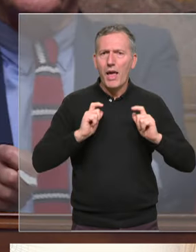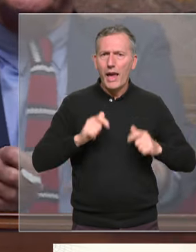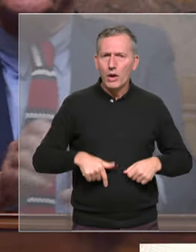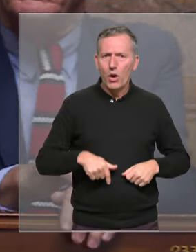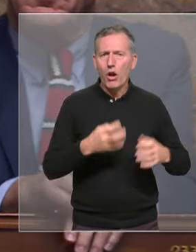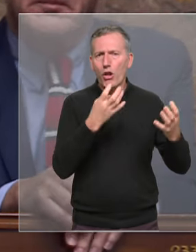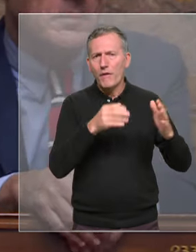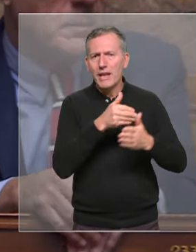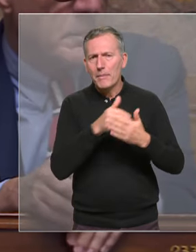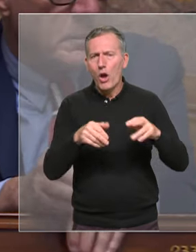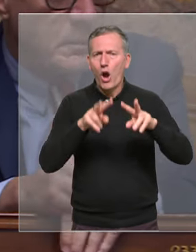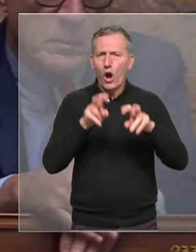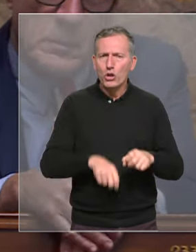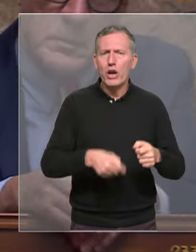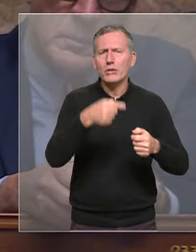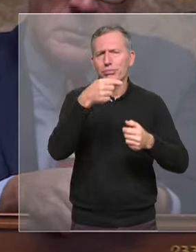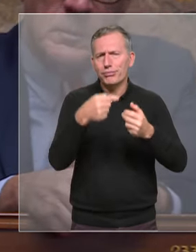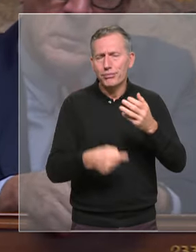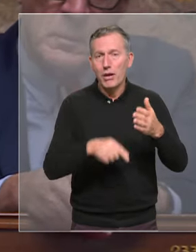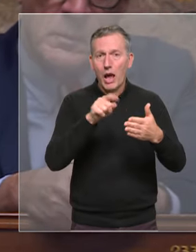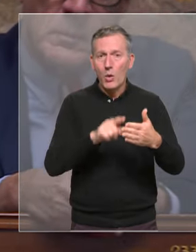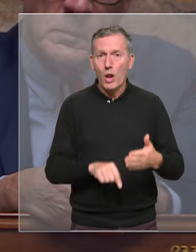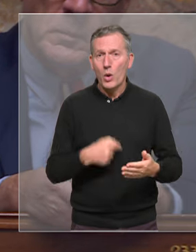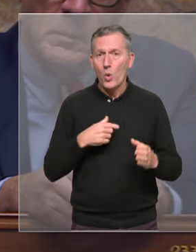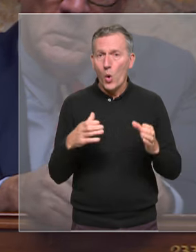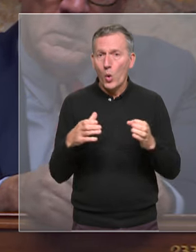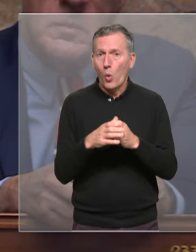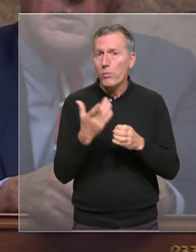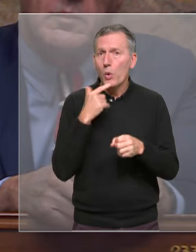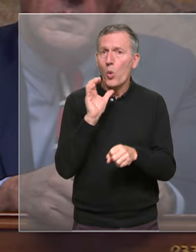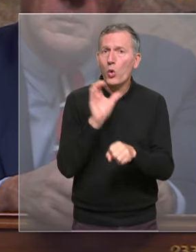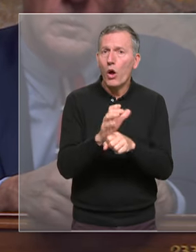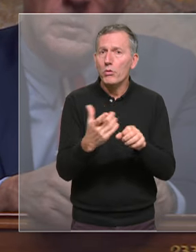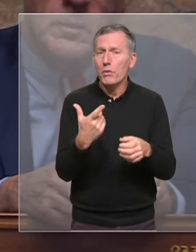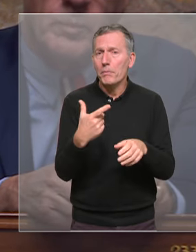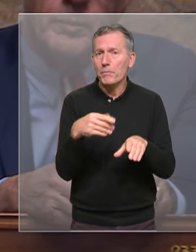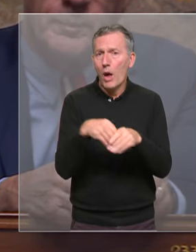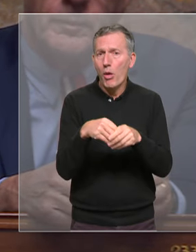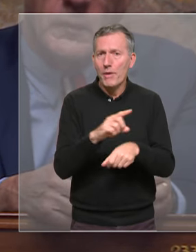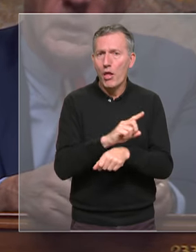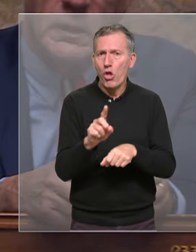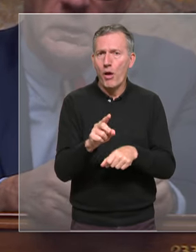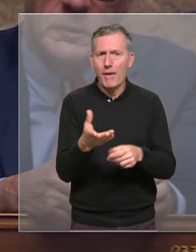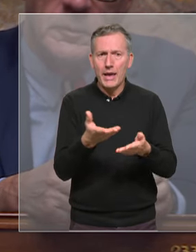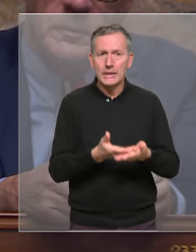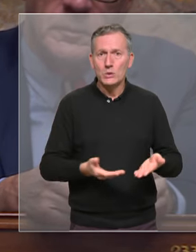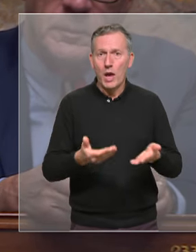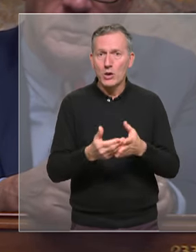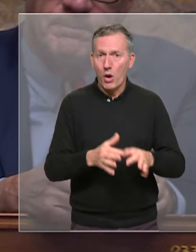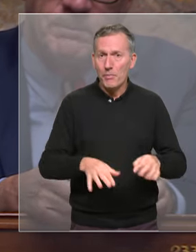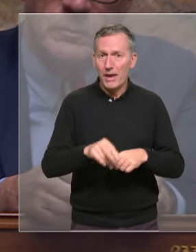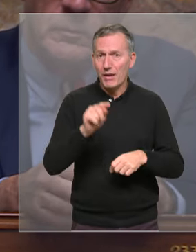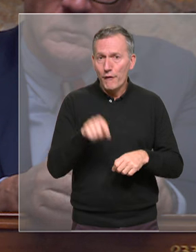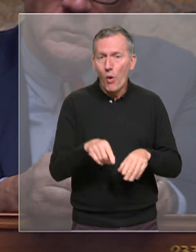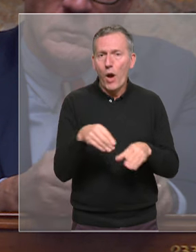recherche, etc. Comprenons-nous bien, mon groupe n'est pas contre des économies. La situation dans laquelle vous avez mis notre pays l'exige. Mais